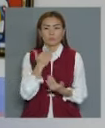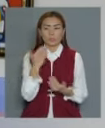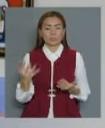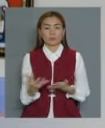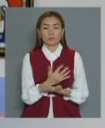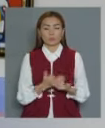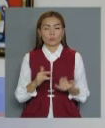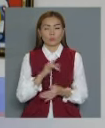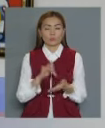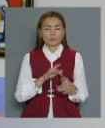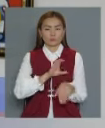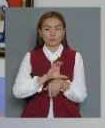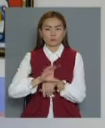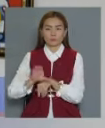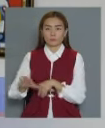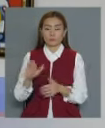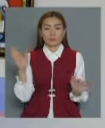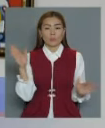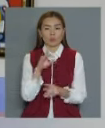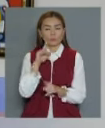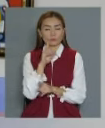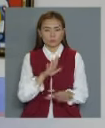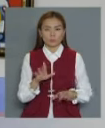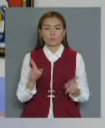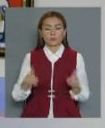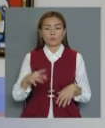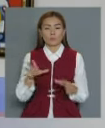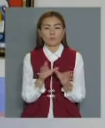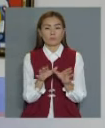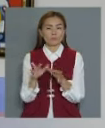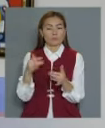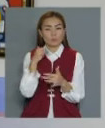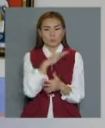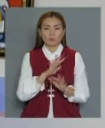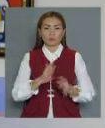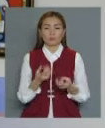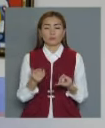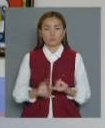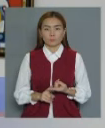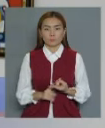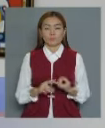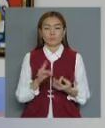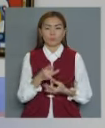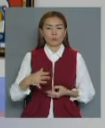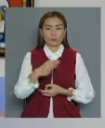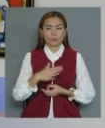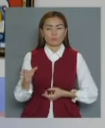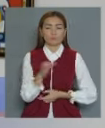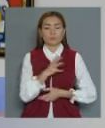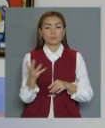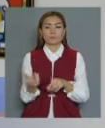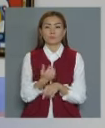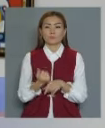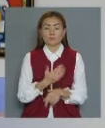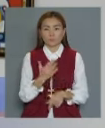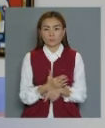жинап қалаға жөнелттік. Биыл ауа райының қолайсыздығы көбелектердің шабуылы болғанына қарамастан аудан бойынша мол өнім